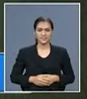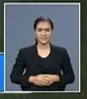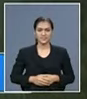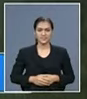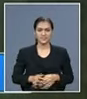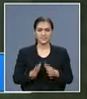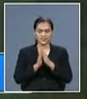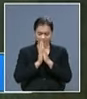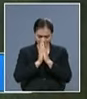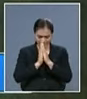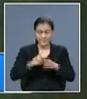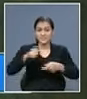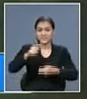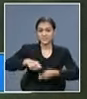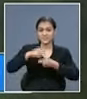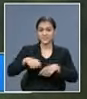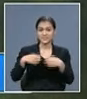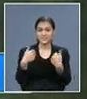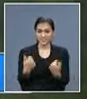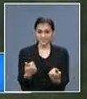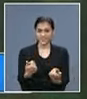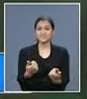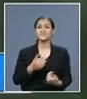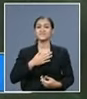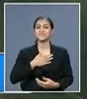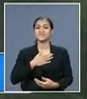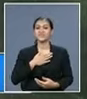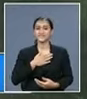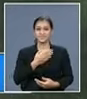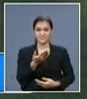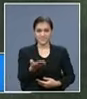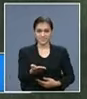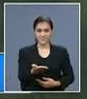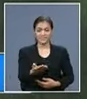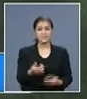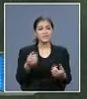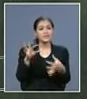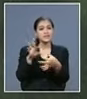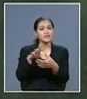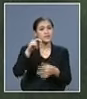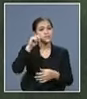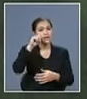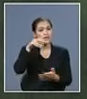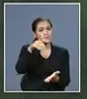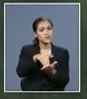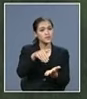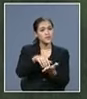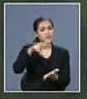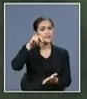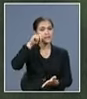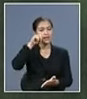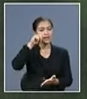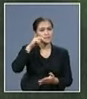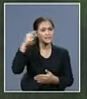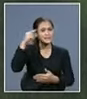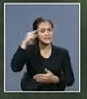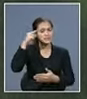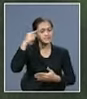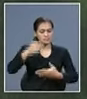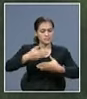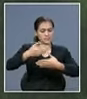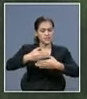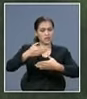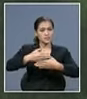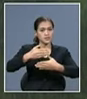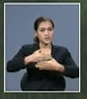สวัสดีครับเกษตรทนิวสวันนี้พบกับผมยอดบารมีนะครับวันนี้ไปดูเรื่องของน้ำกันก่อนนะครับกรมชลประทานเตรียมที่จะลดปริมาณการส่งน้ำ